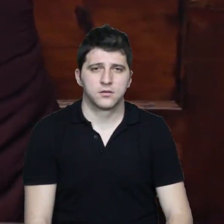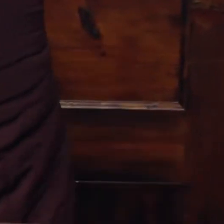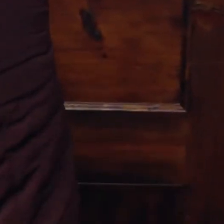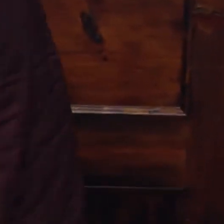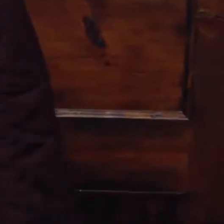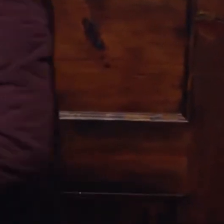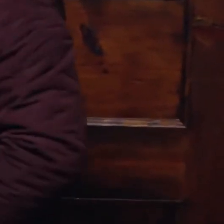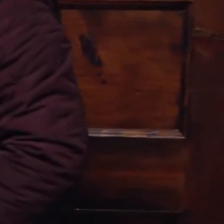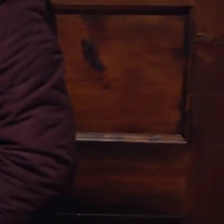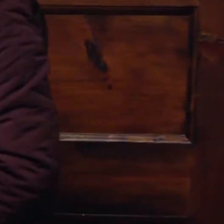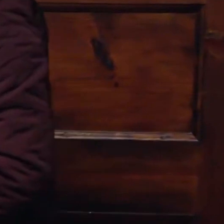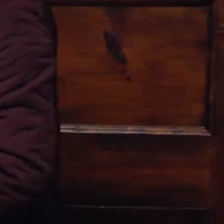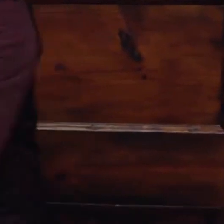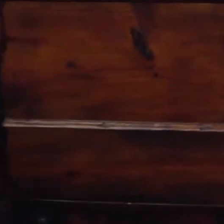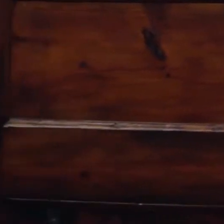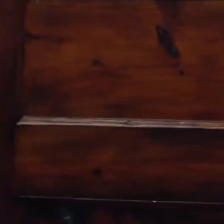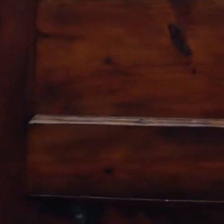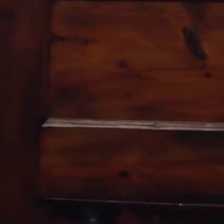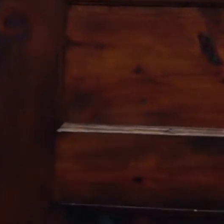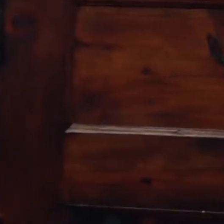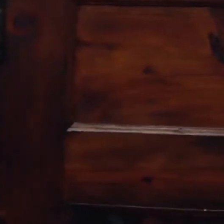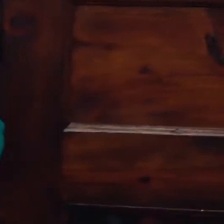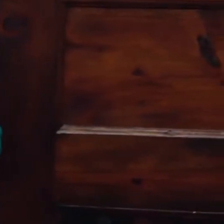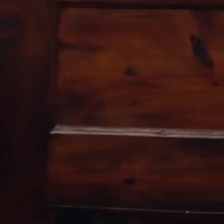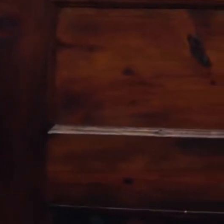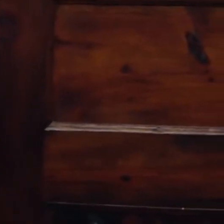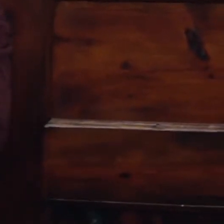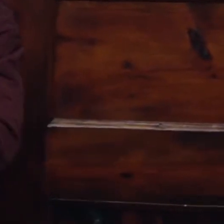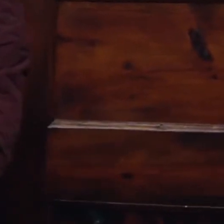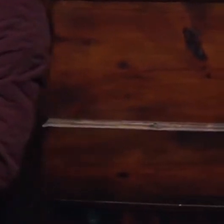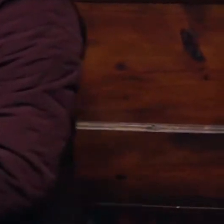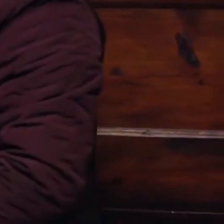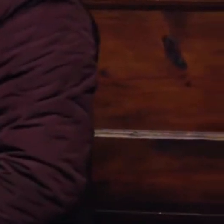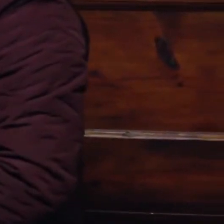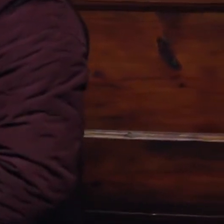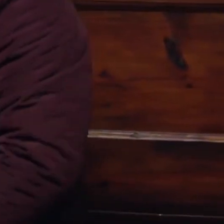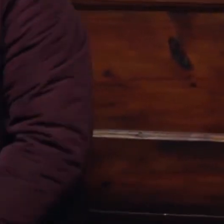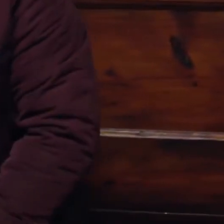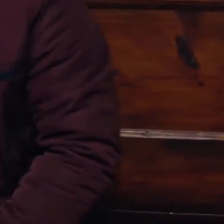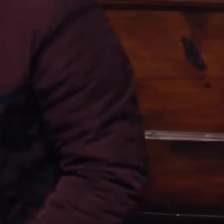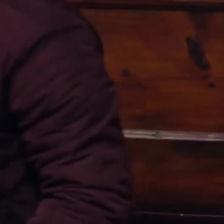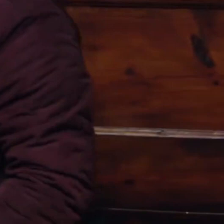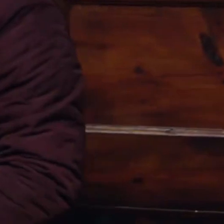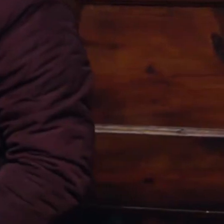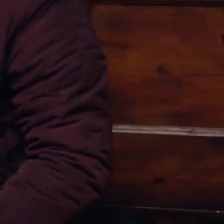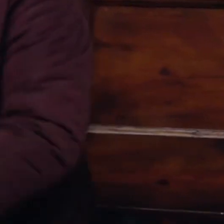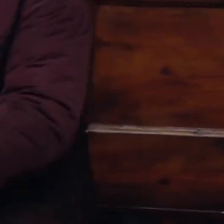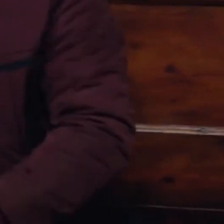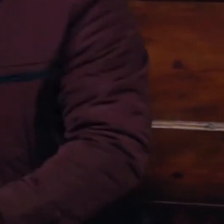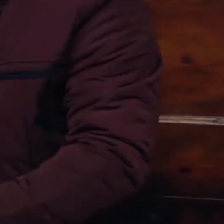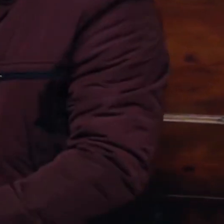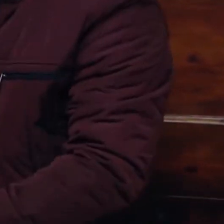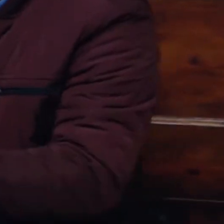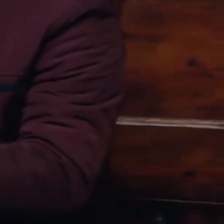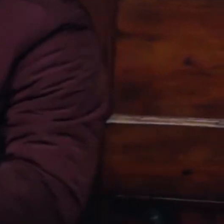İsmail kapıyı zorladı ama kilitli. Panikle Arda'ya sarıldı. Başını kendine çekti. Sonra aklına bir fikir gelmiş gibi sırıtıp kafasını işaret